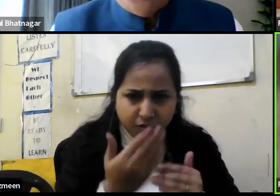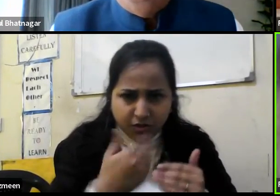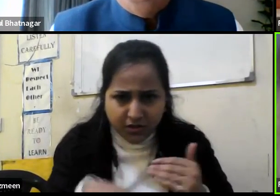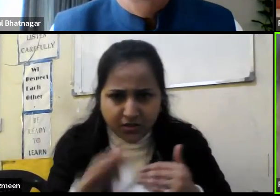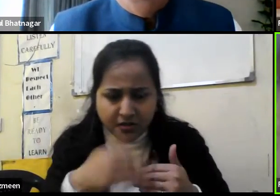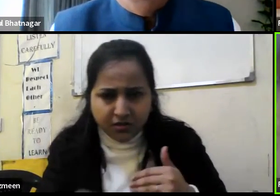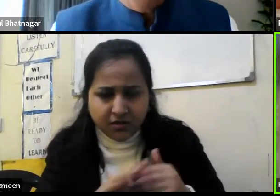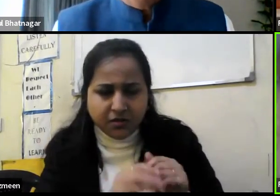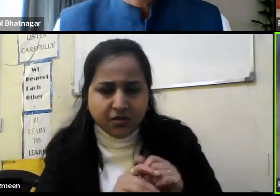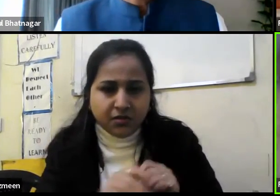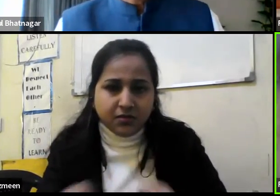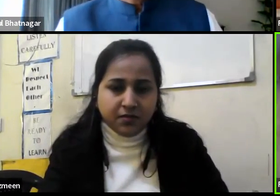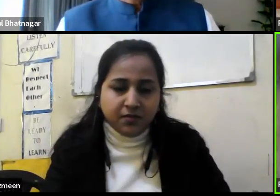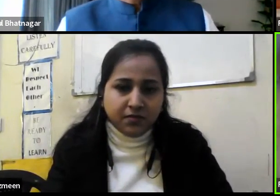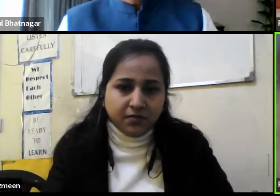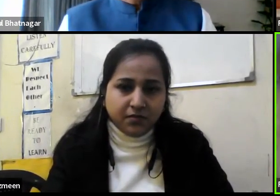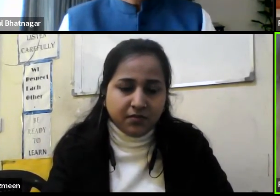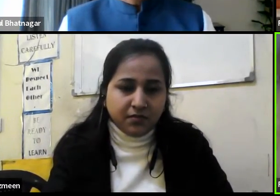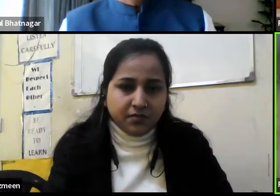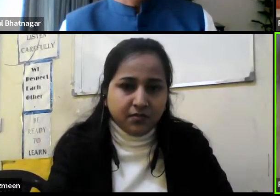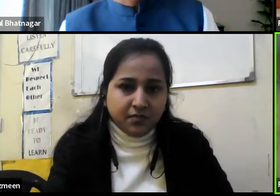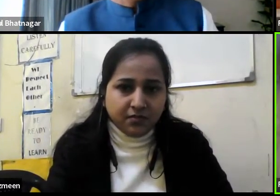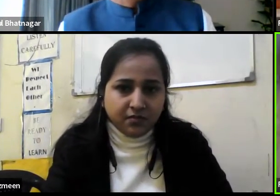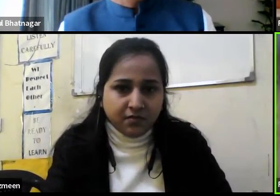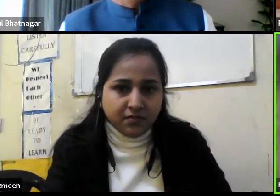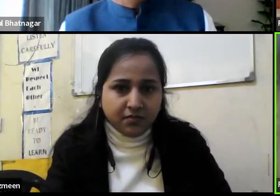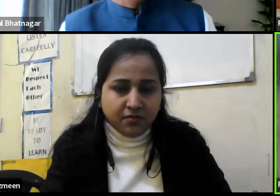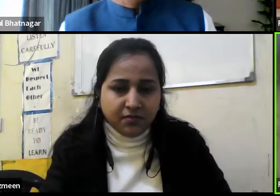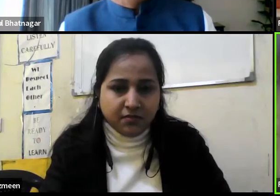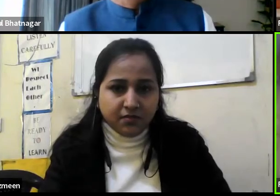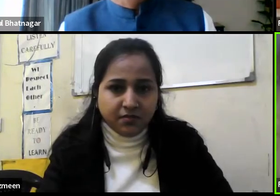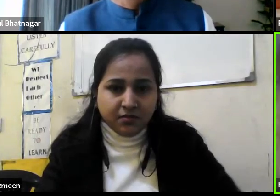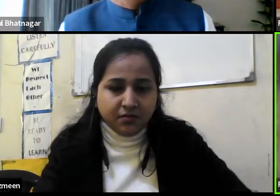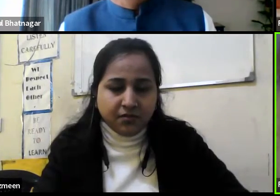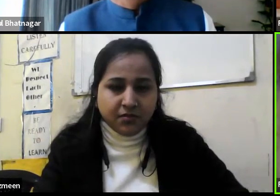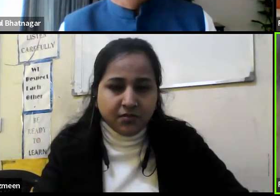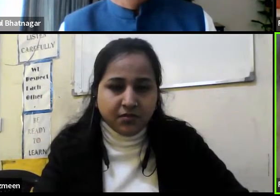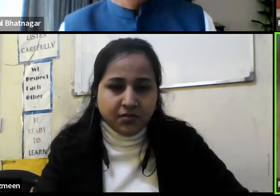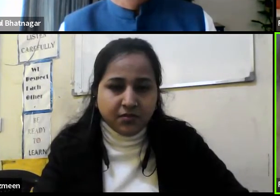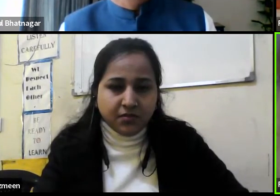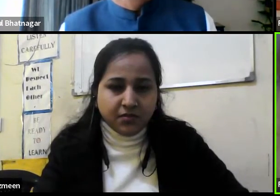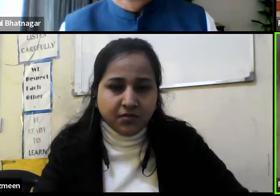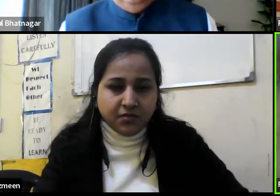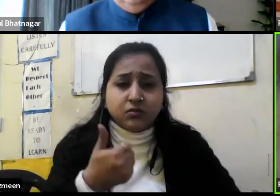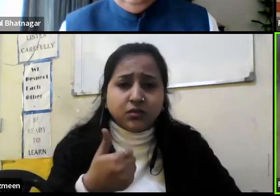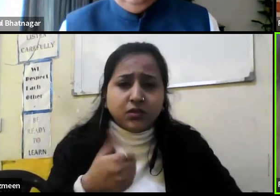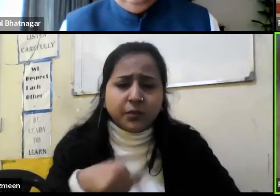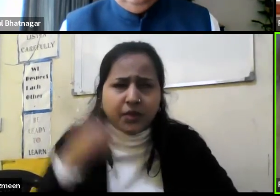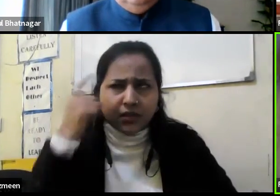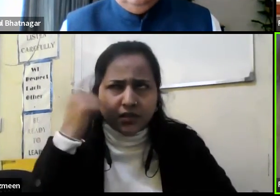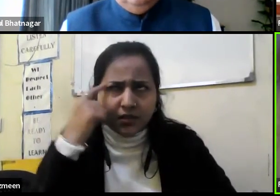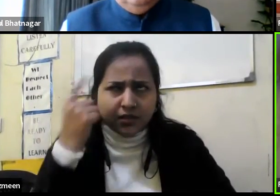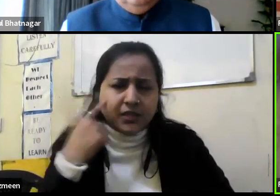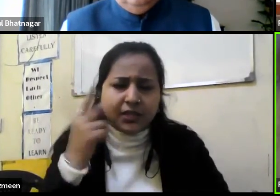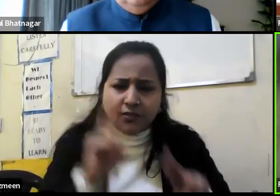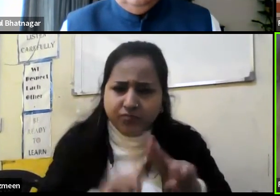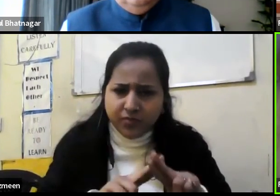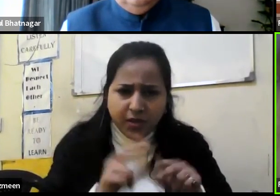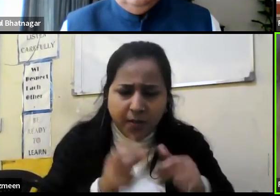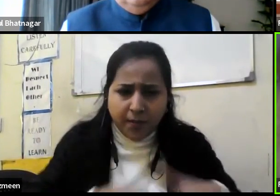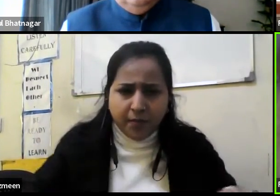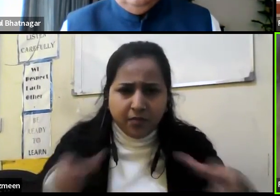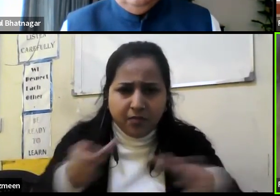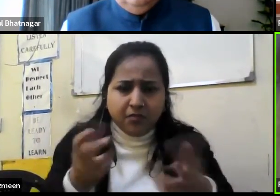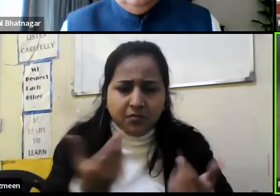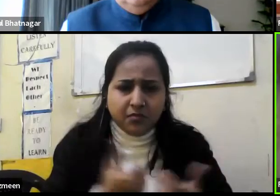Sure. Yeah. others. See, definitely it's changing a lot for the good. Okay. I mean, I think if not, the pandemic has